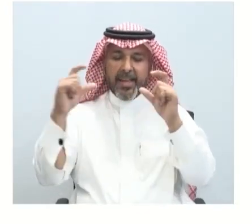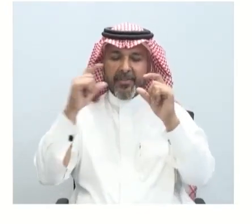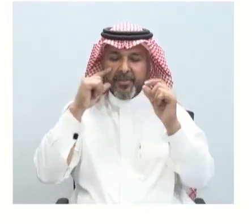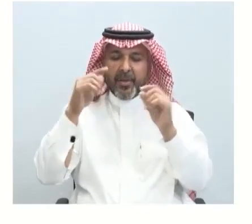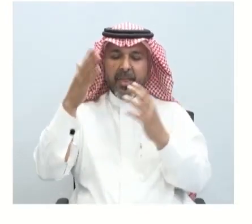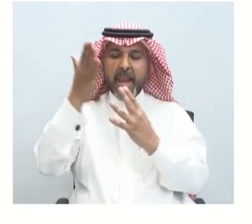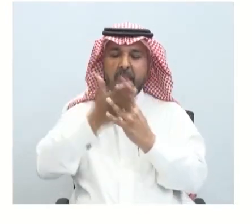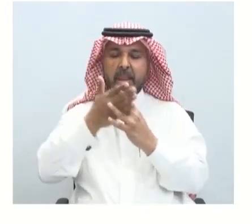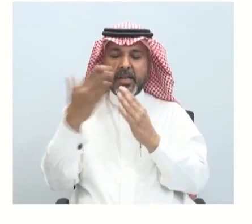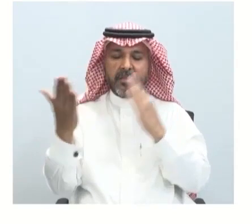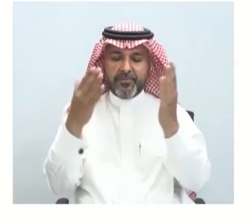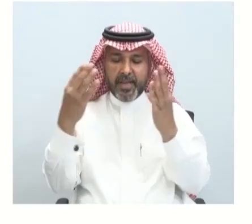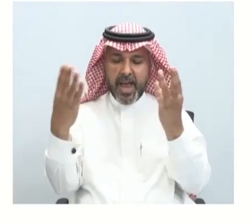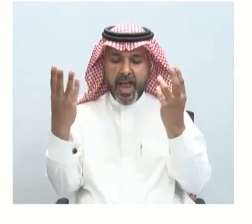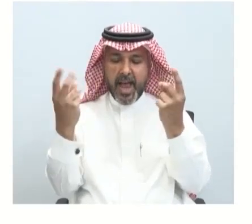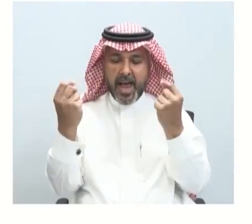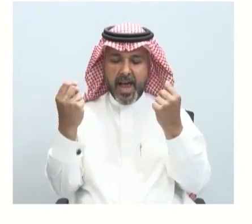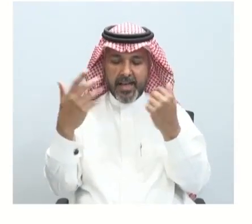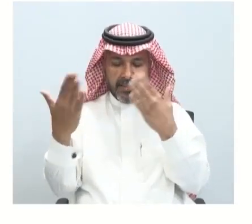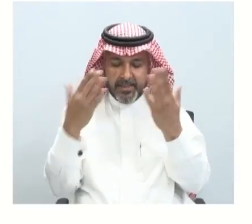نصف العدد من الكروموسومات